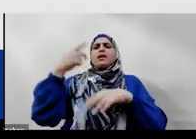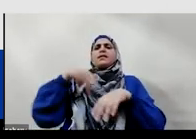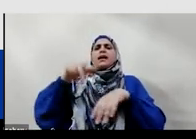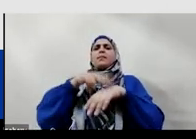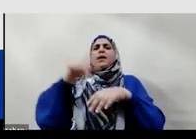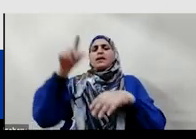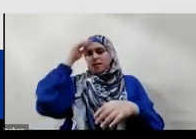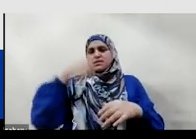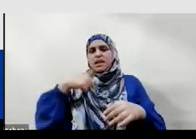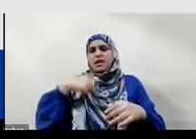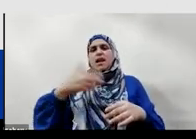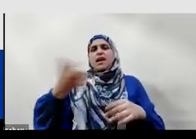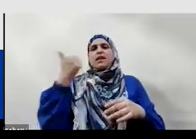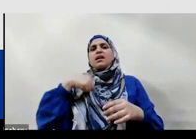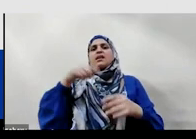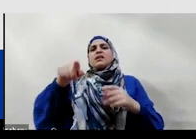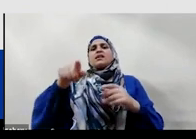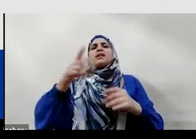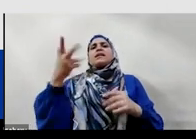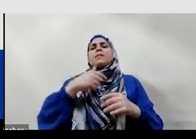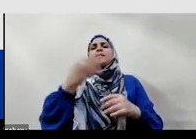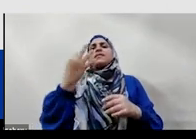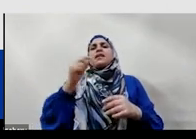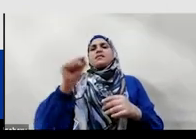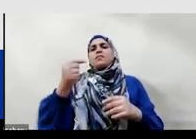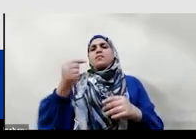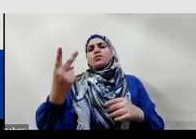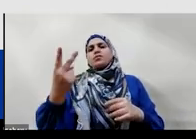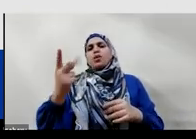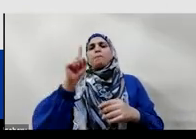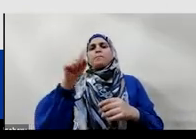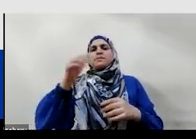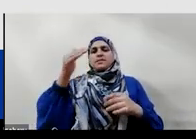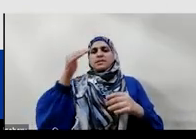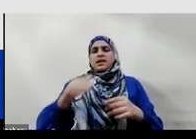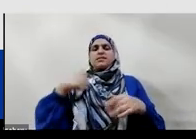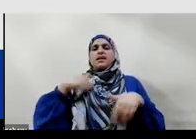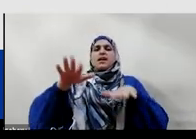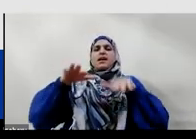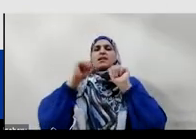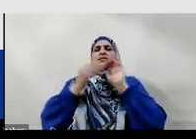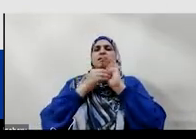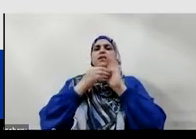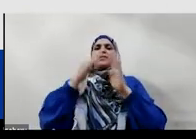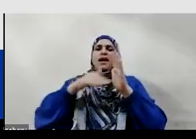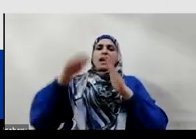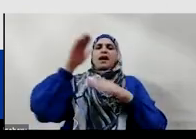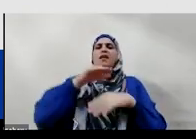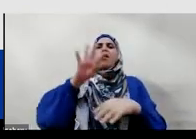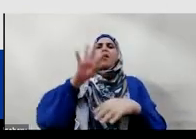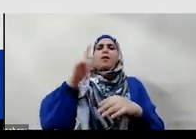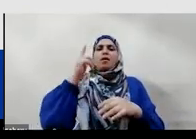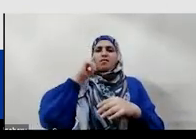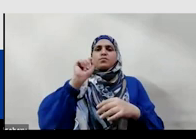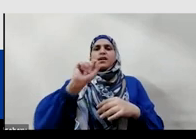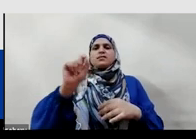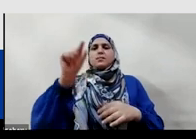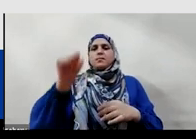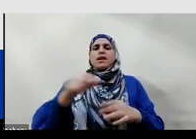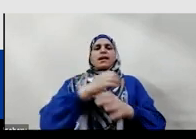جبت الجي بي اي بتاعي كان 3.2، بس الانستتيوشن اللي انا اتخرجت منها اعلى جي بي اي كان 4، فبكتب